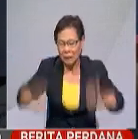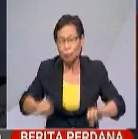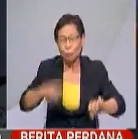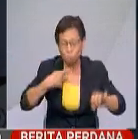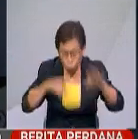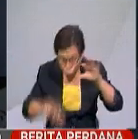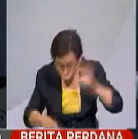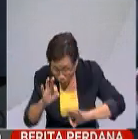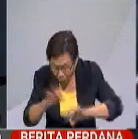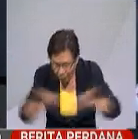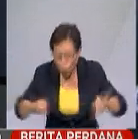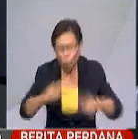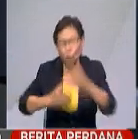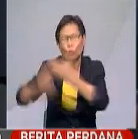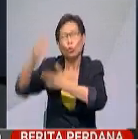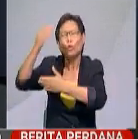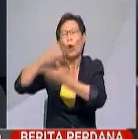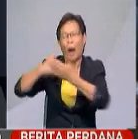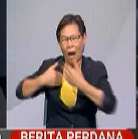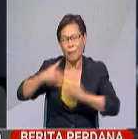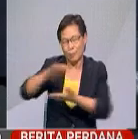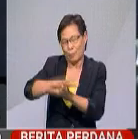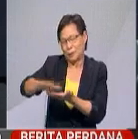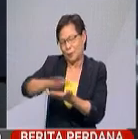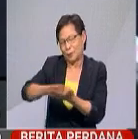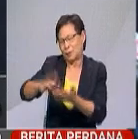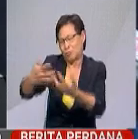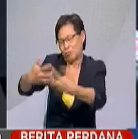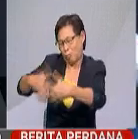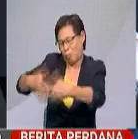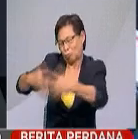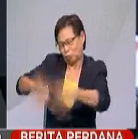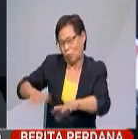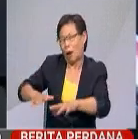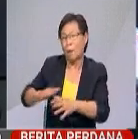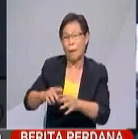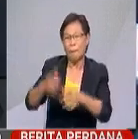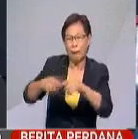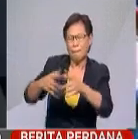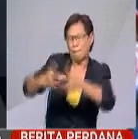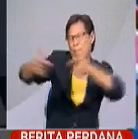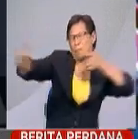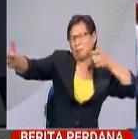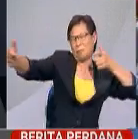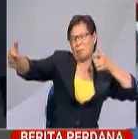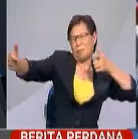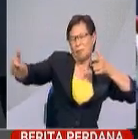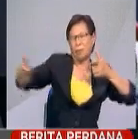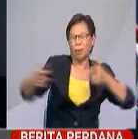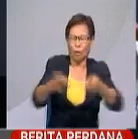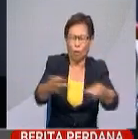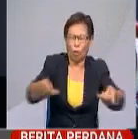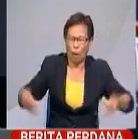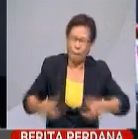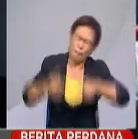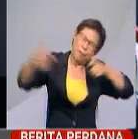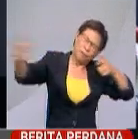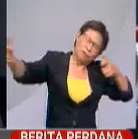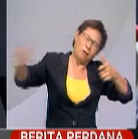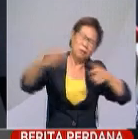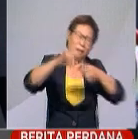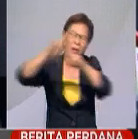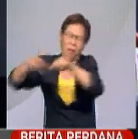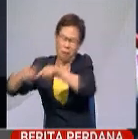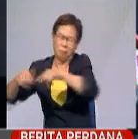Dulu kita juga ada treatment plant. Tapi dia besar, ada kolam yang besar dan